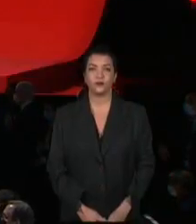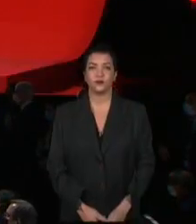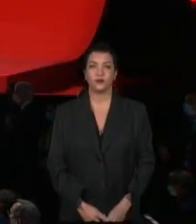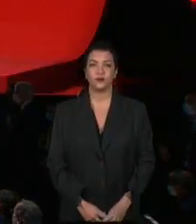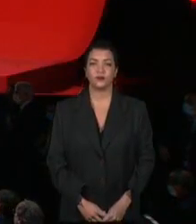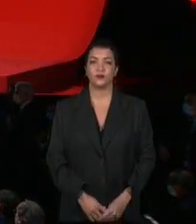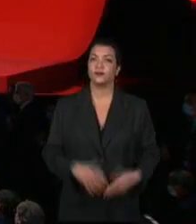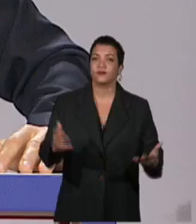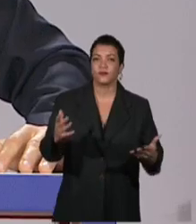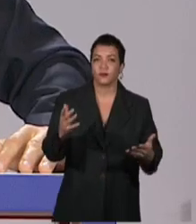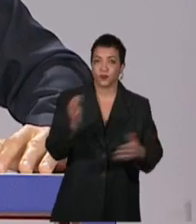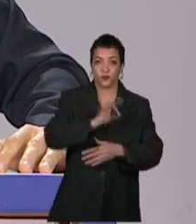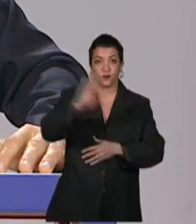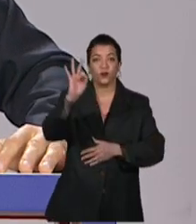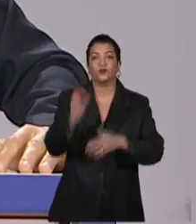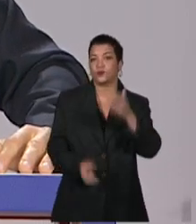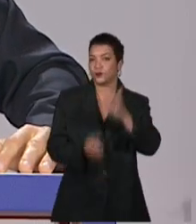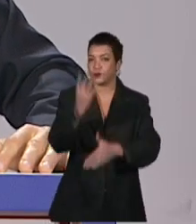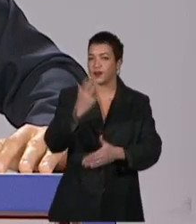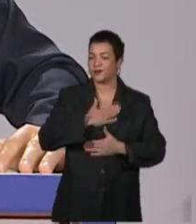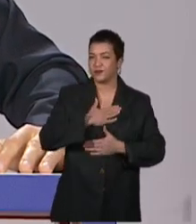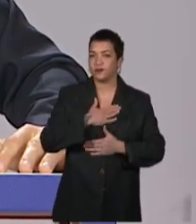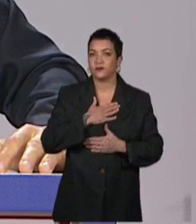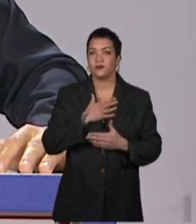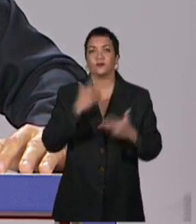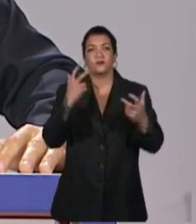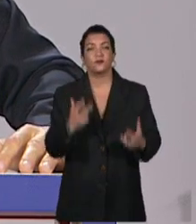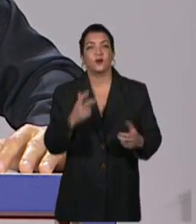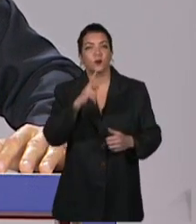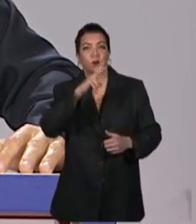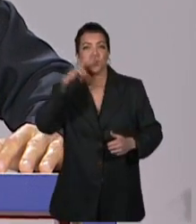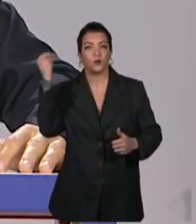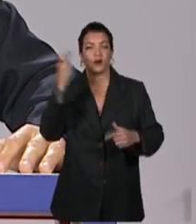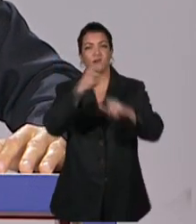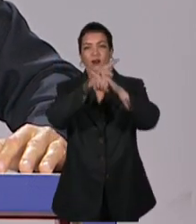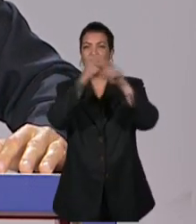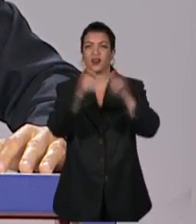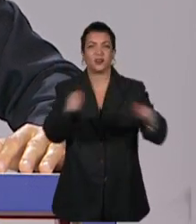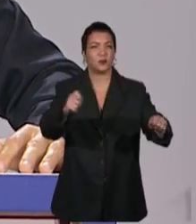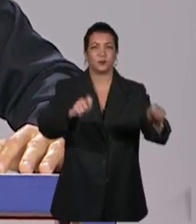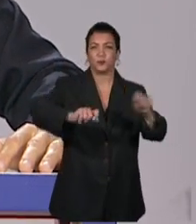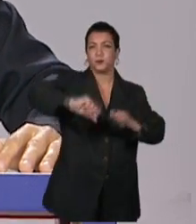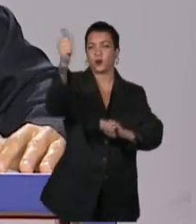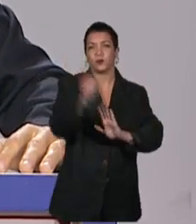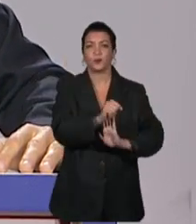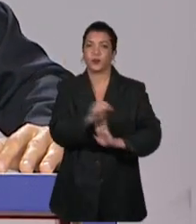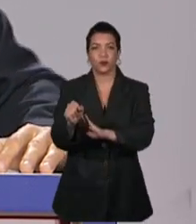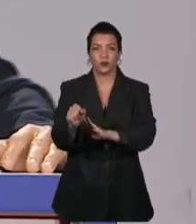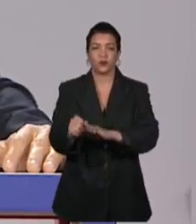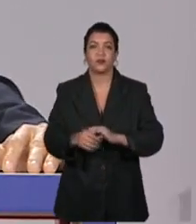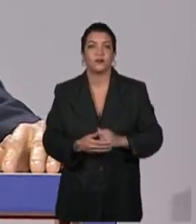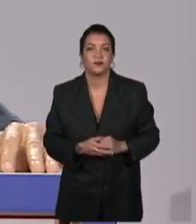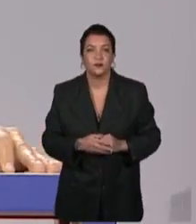Dans ma nouvelle France, nous mettrons la dignité humaine au-dessus de tout. Chacun